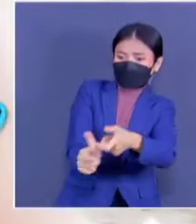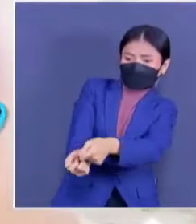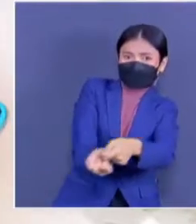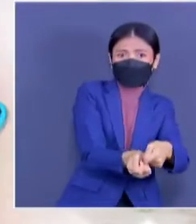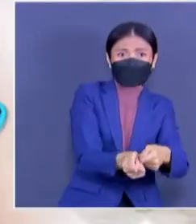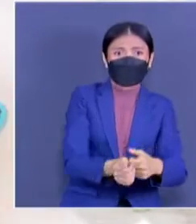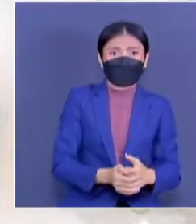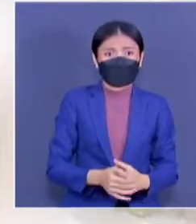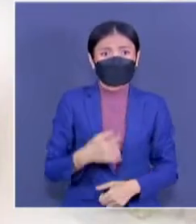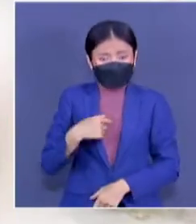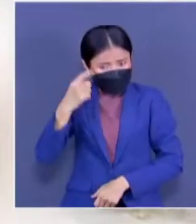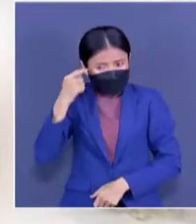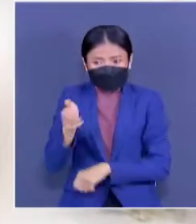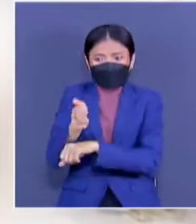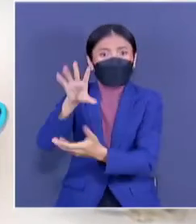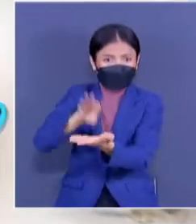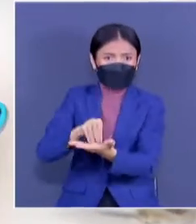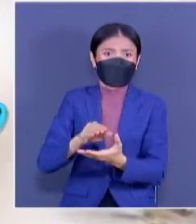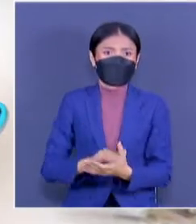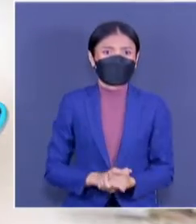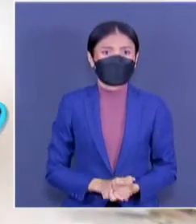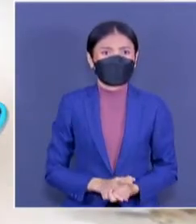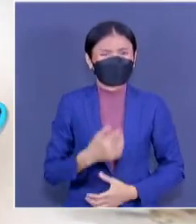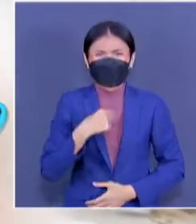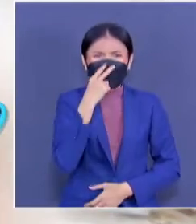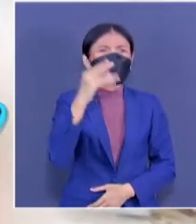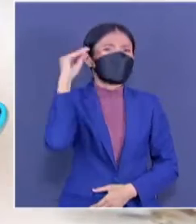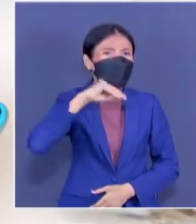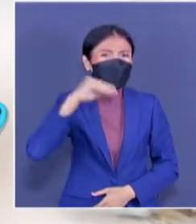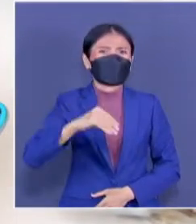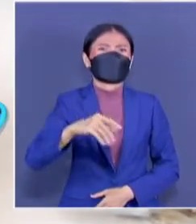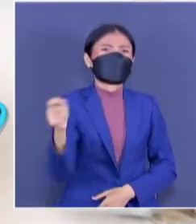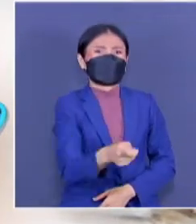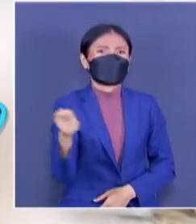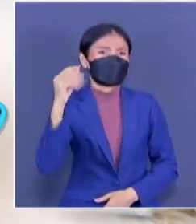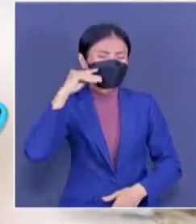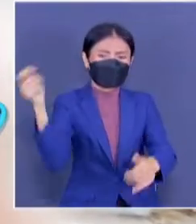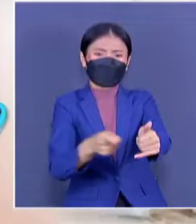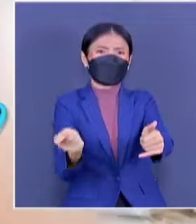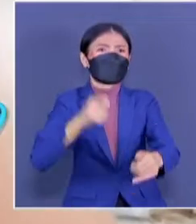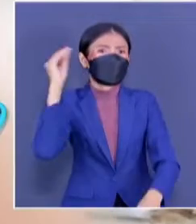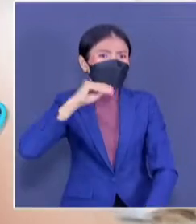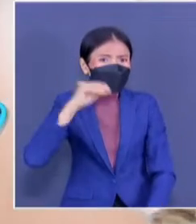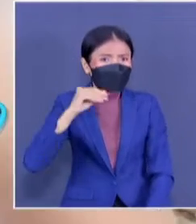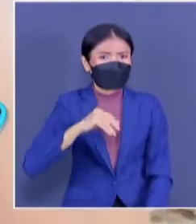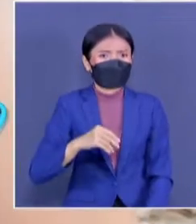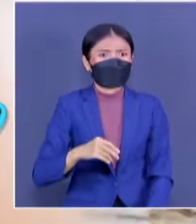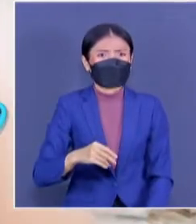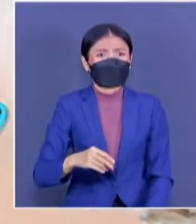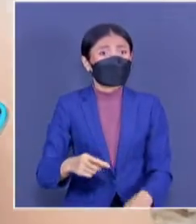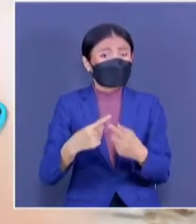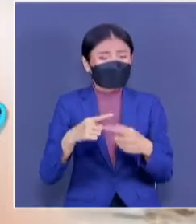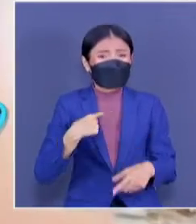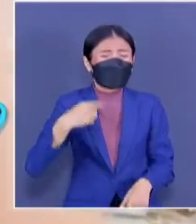มันตีหลายรอบแล้วไงคราวนี้เราแบบเราเห็นแล้วมันหลายรอบเราก็ไม่พูดแล้วไงแต่คราวนี้วันนี้ที่เราเห็นคือเราสลดที่มันเอาเชือก